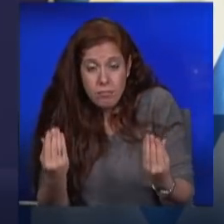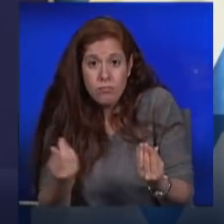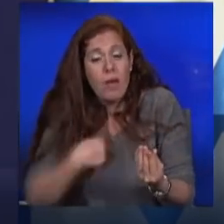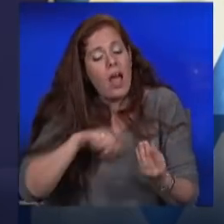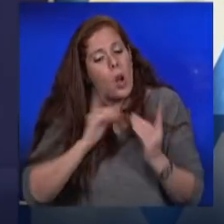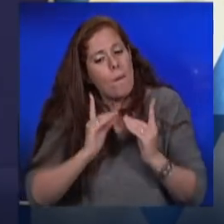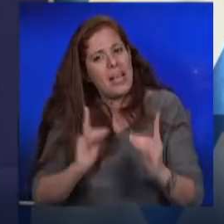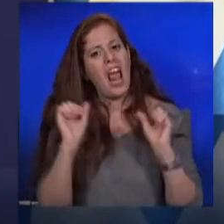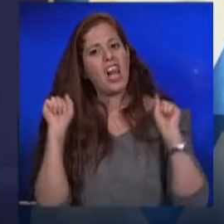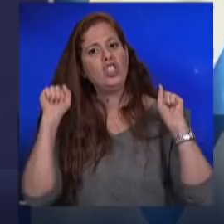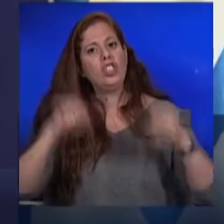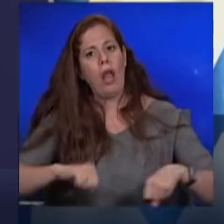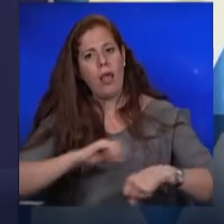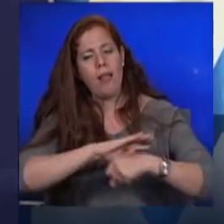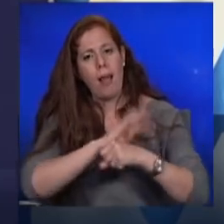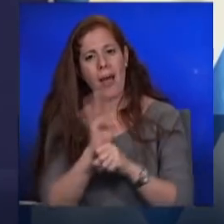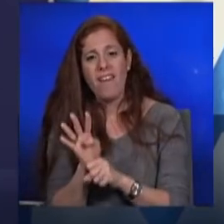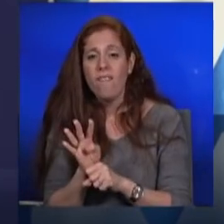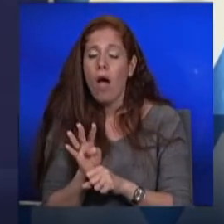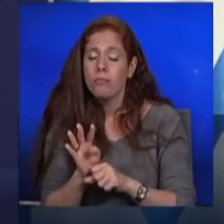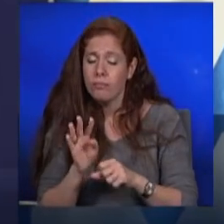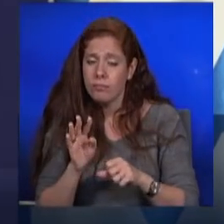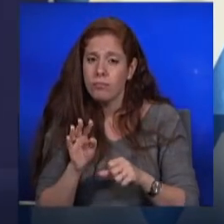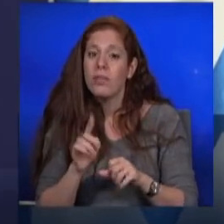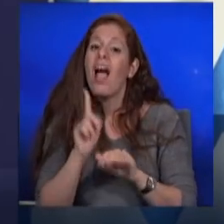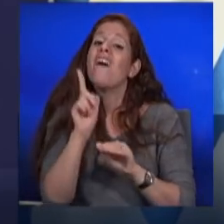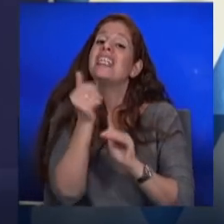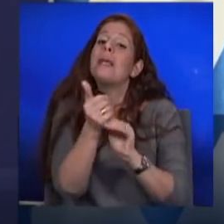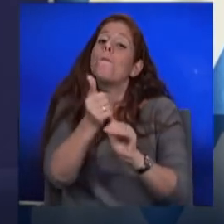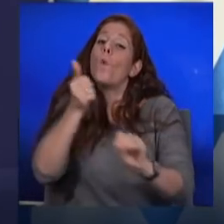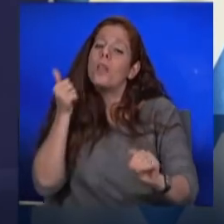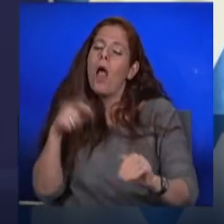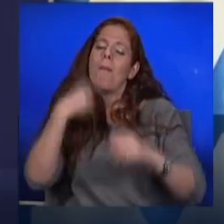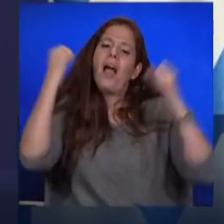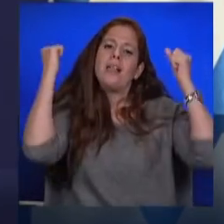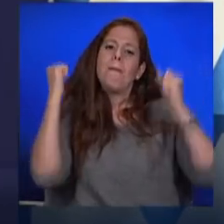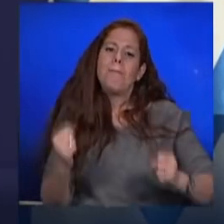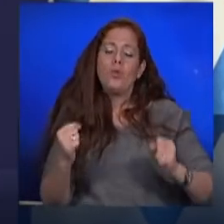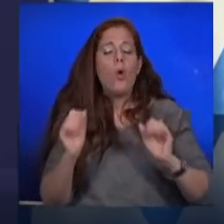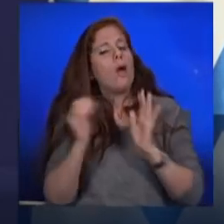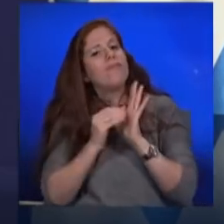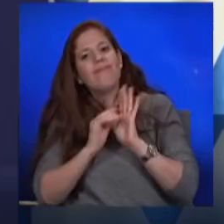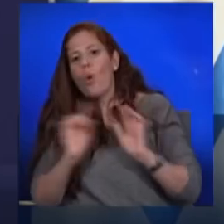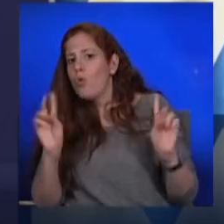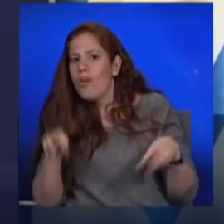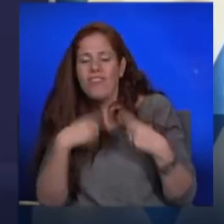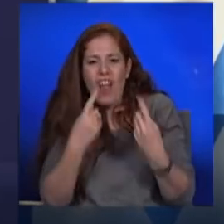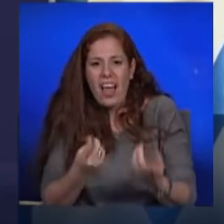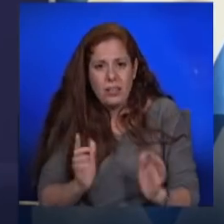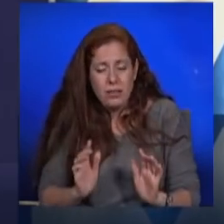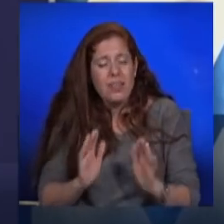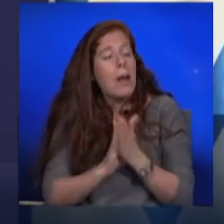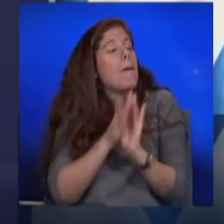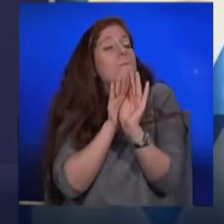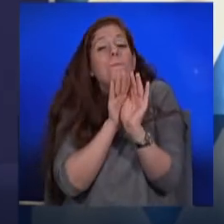להשתלט על המגפה. אבל זה מוקדם מדי להגיד זאת בוודאות. בשום פנים ואופן איננו יכולים